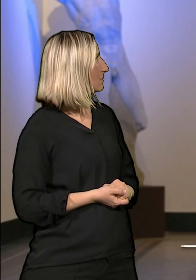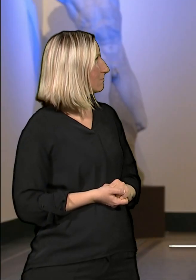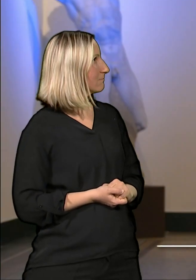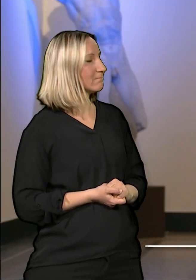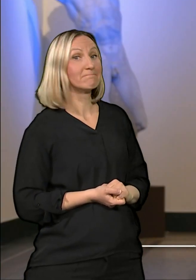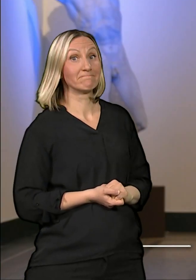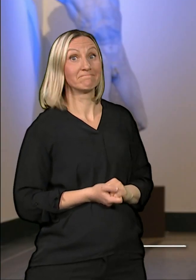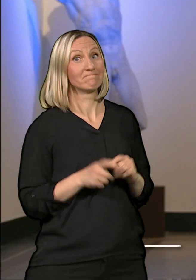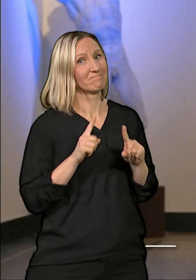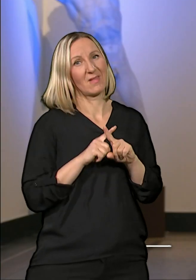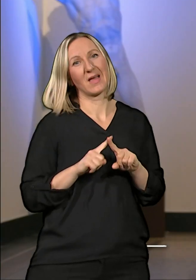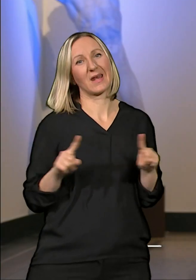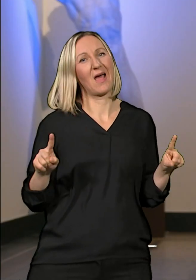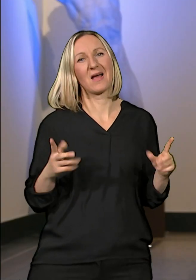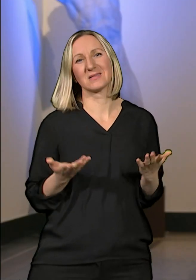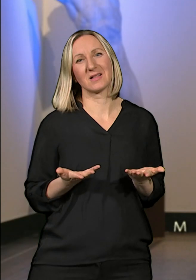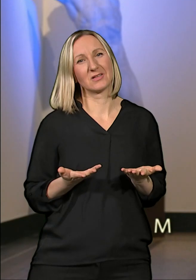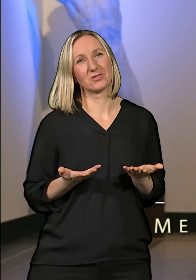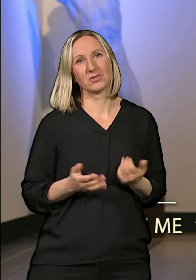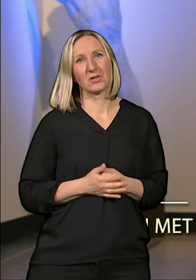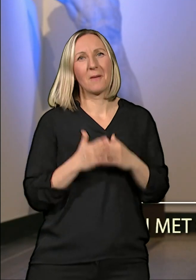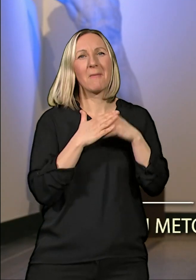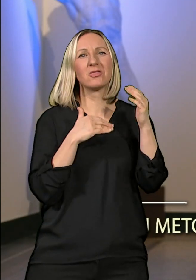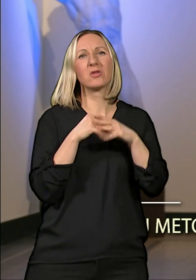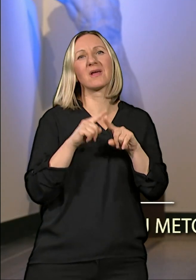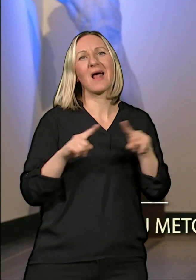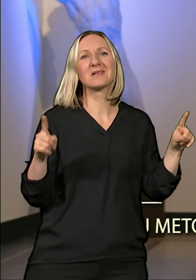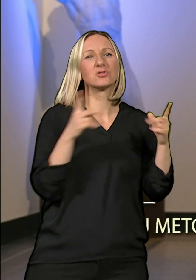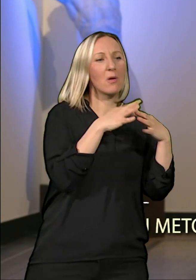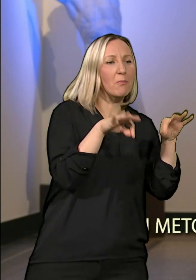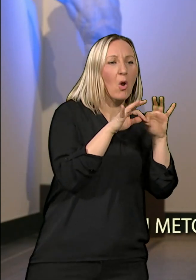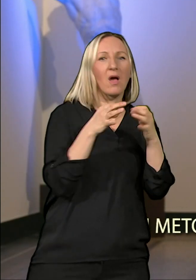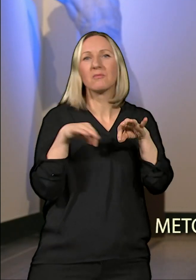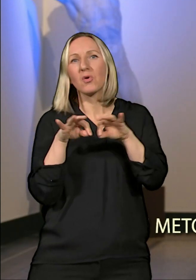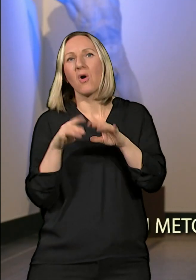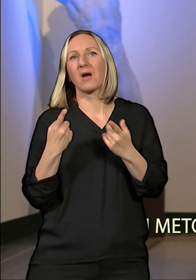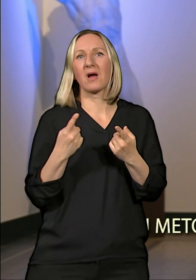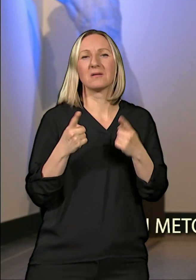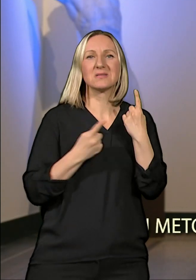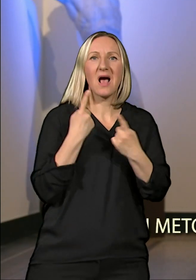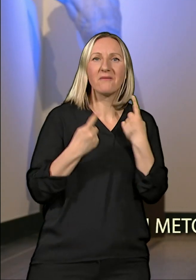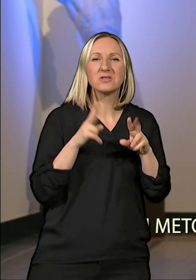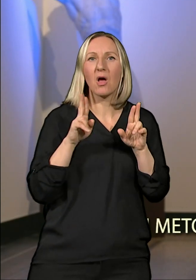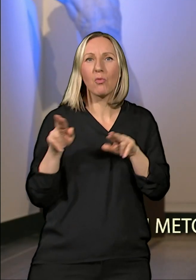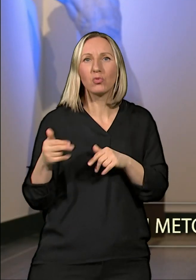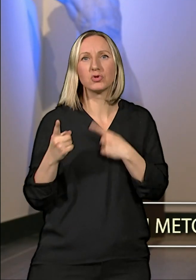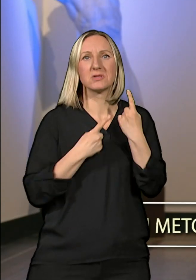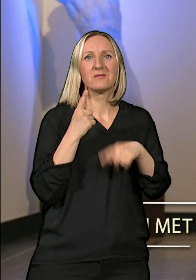Razlikuje se taj metod od projekta do projekta, nekad od mogućnosti, nekad od vremena, nekad od